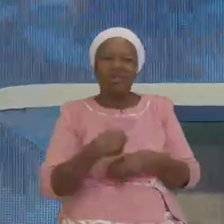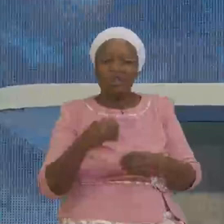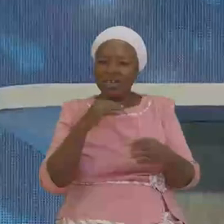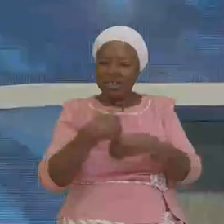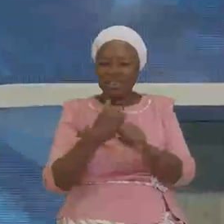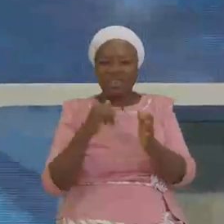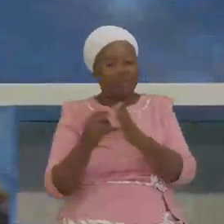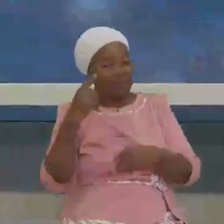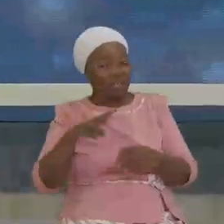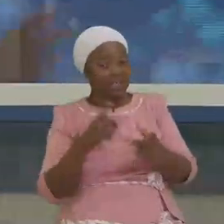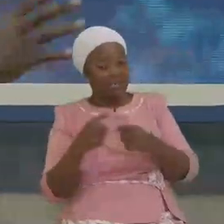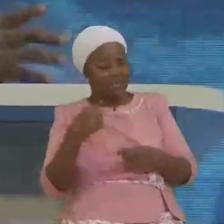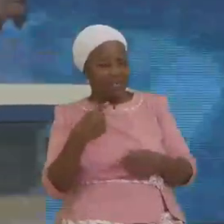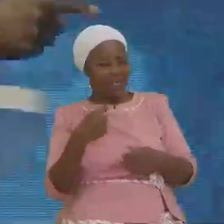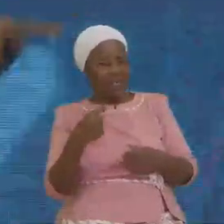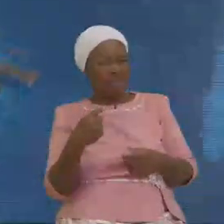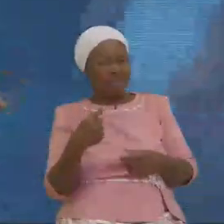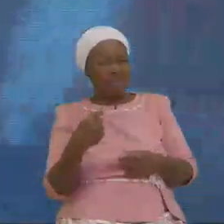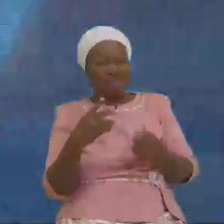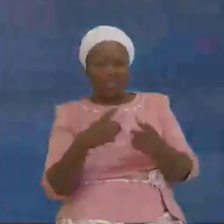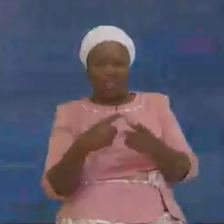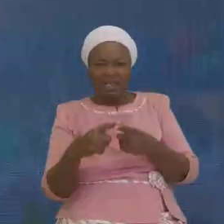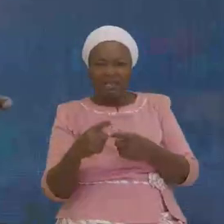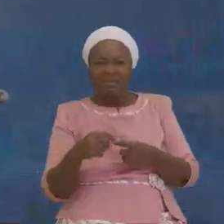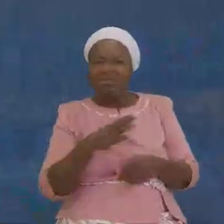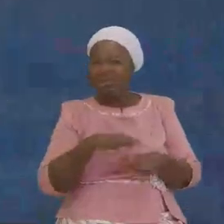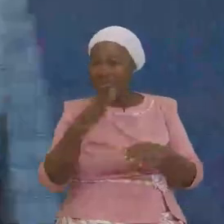toi. Tu dis, mais je suis étranger à toi.